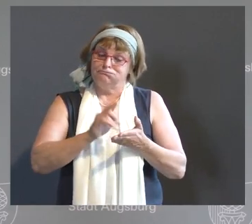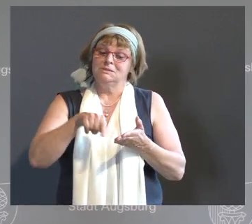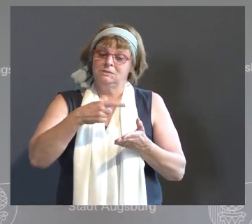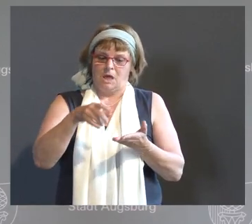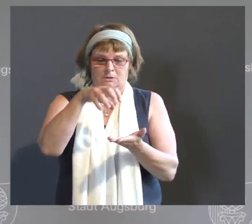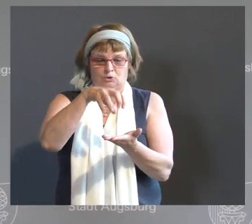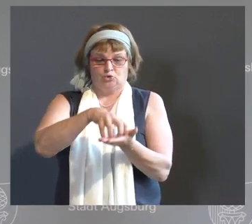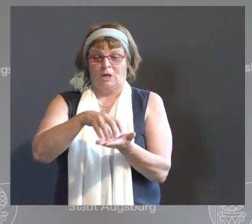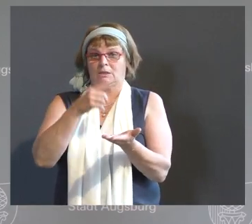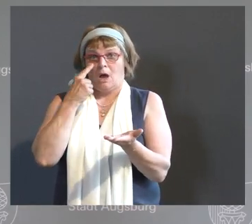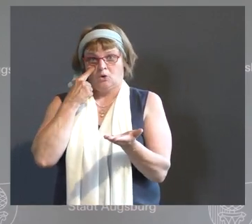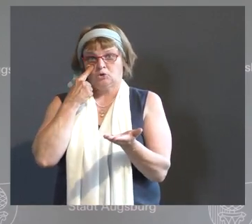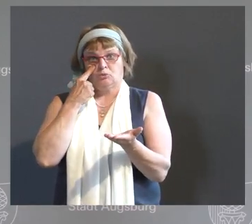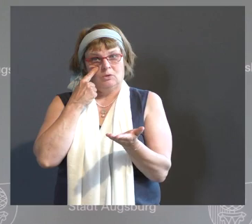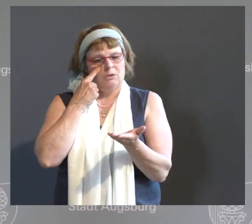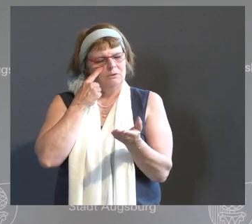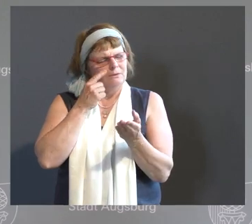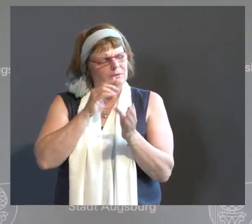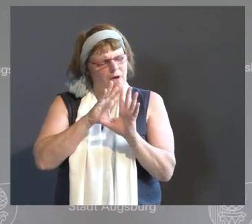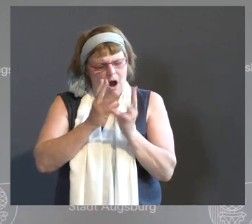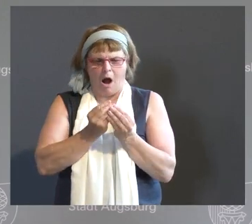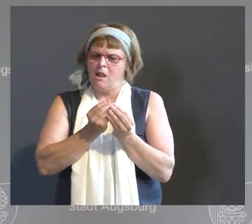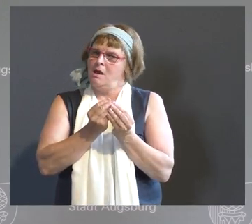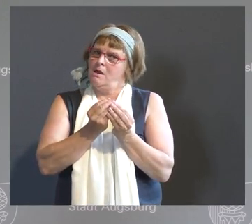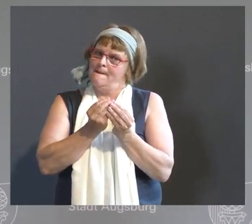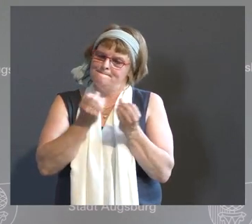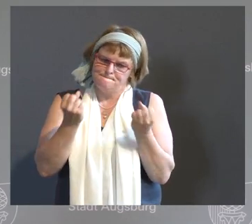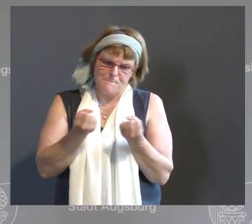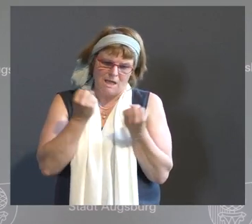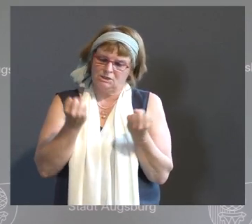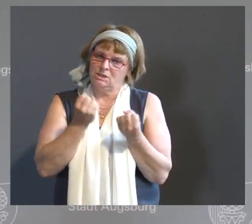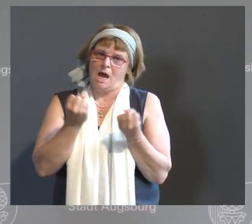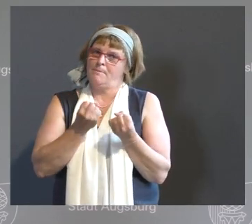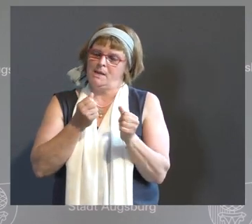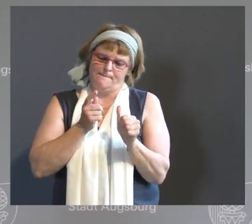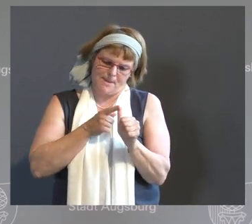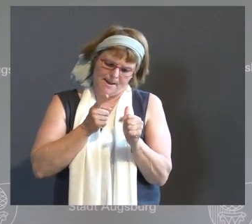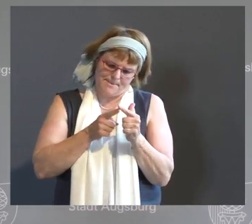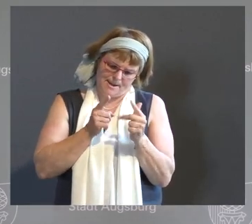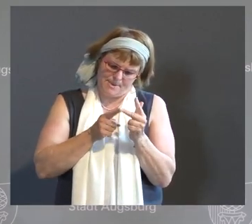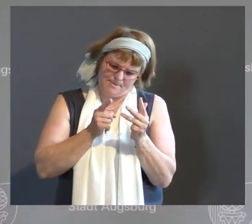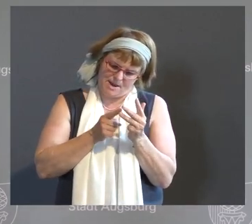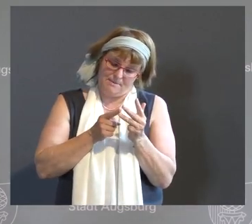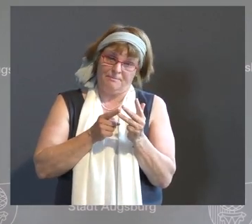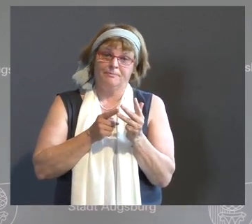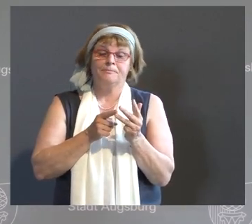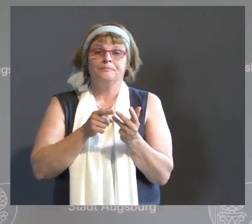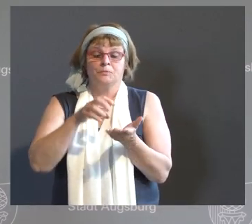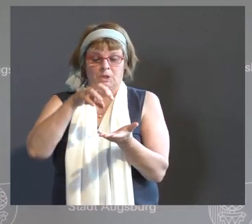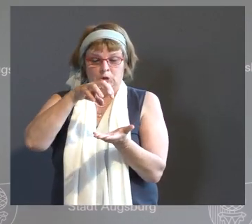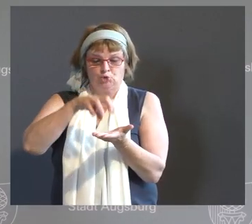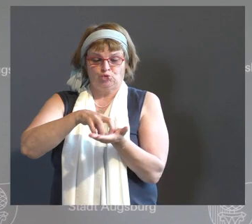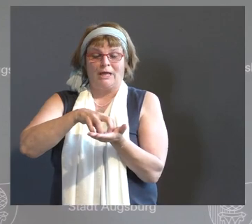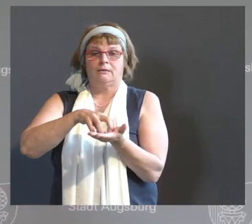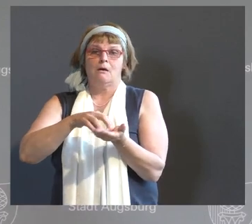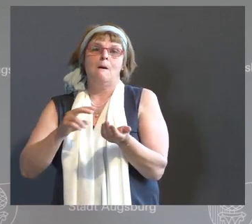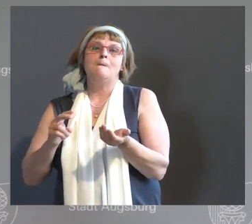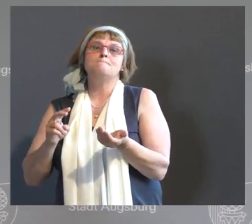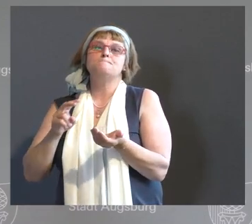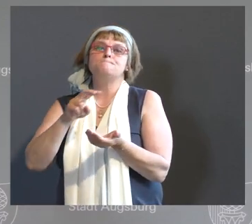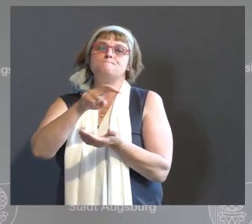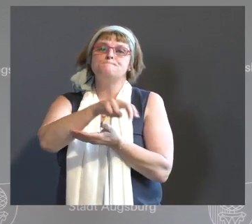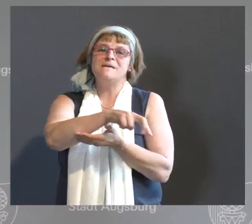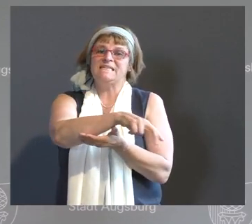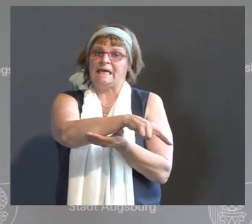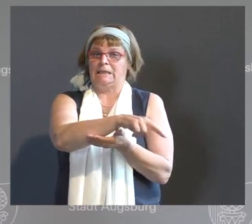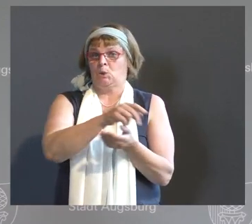auch alle sicherheitsrechtlichen Instrumentarien ziehen und unterstützen. Ich nehme hier zum Beispiel das Betretungsverbot, um hier auch gezielt Personen dann aus der Innenstadt